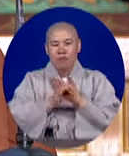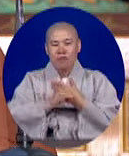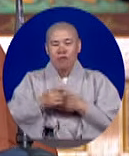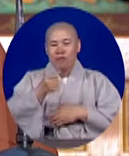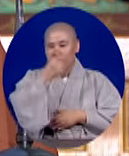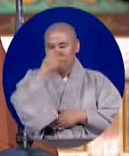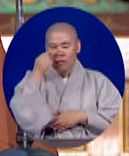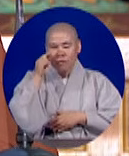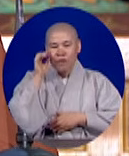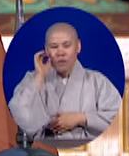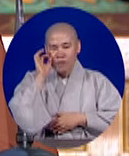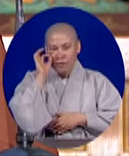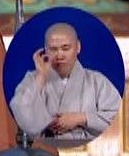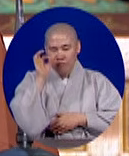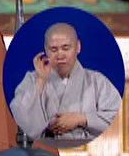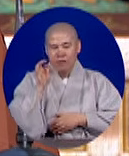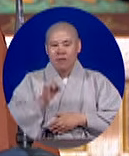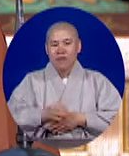그러면